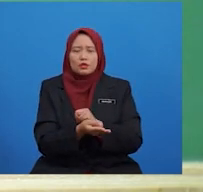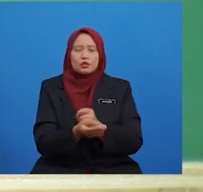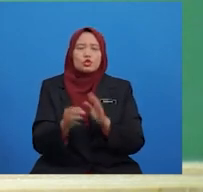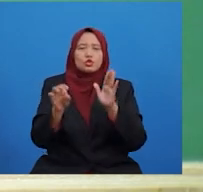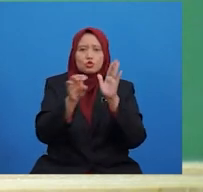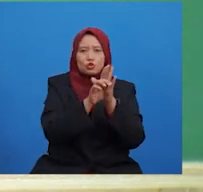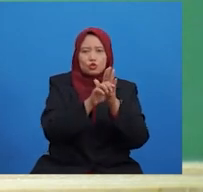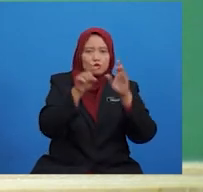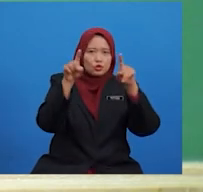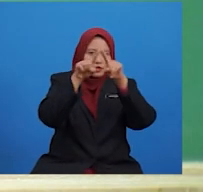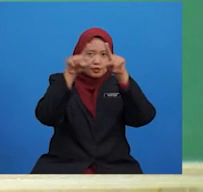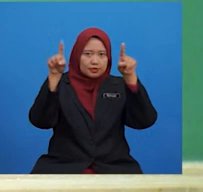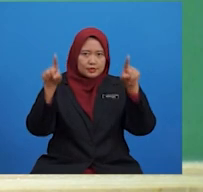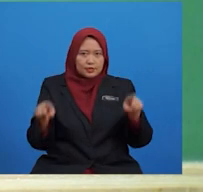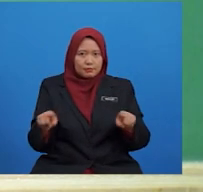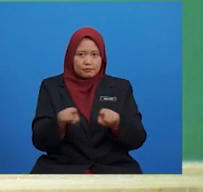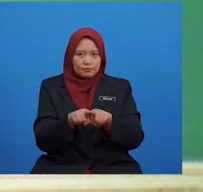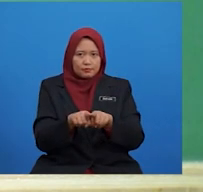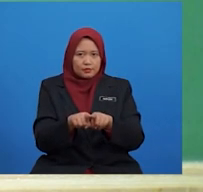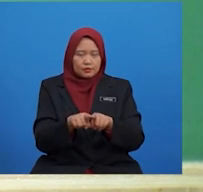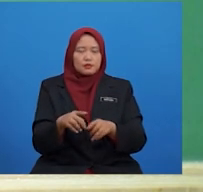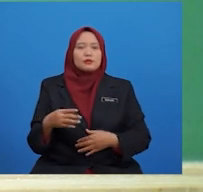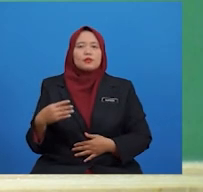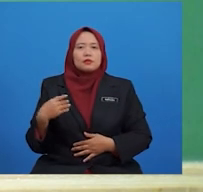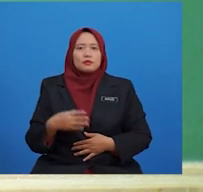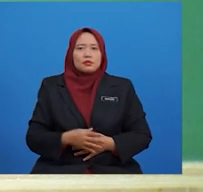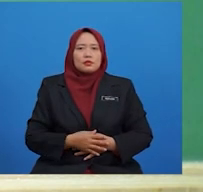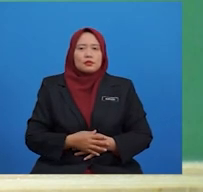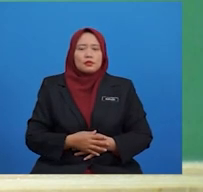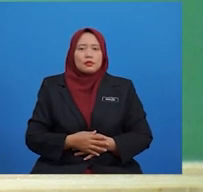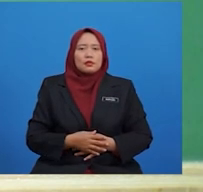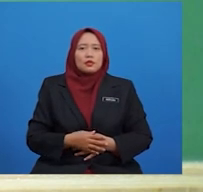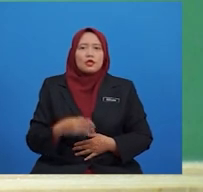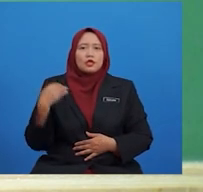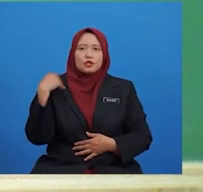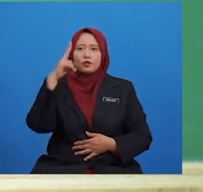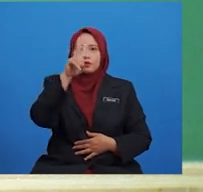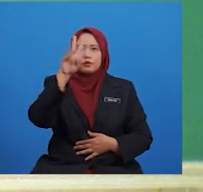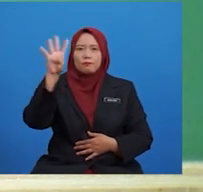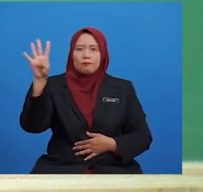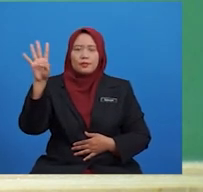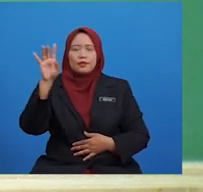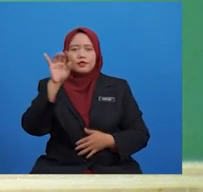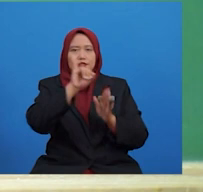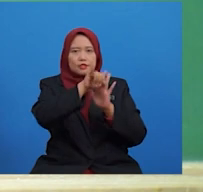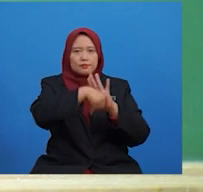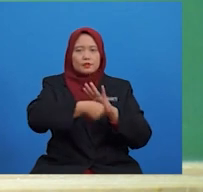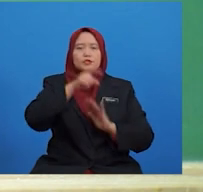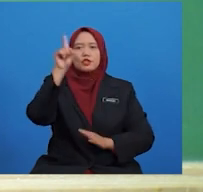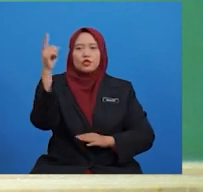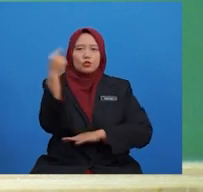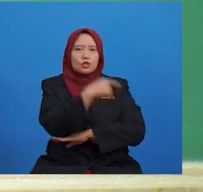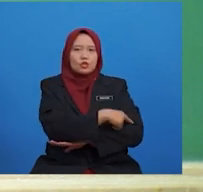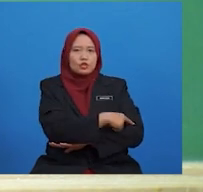Contoh kedua, terdapat 24 jam dalam sehari. Contoh ketiga,